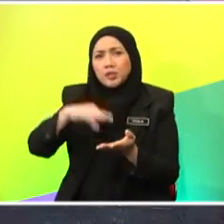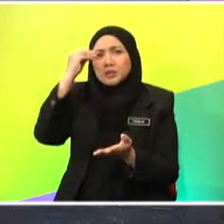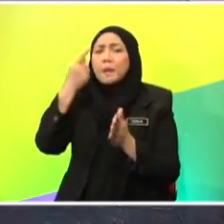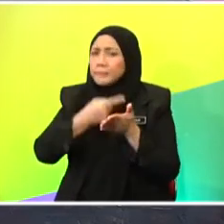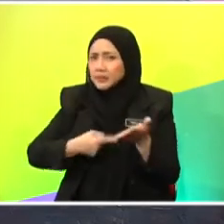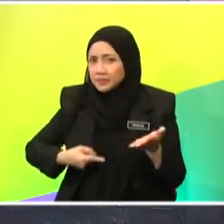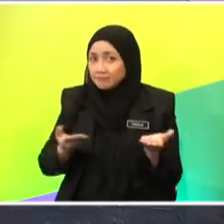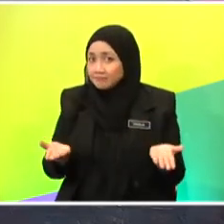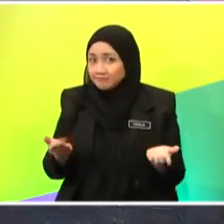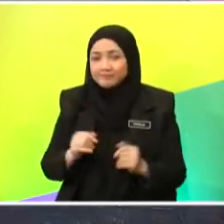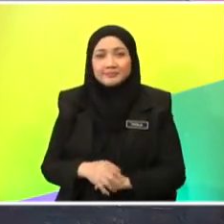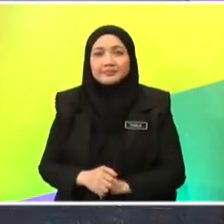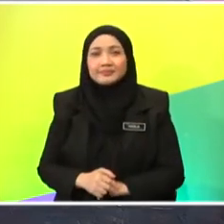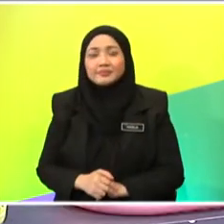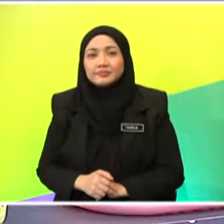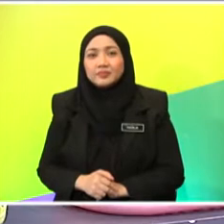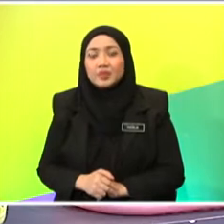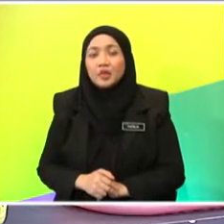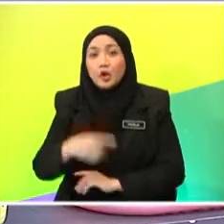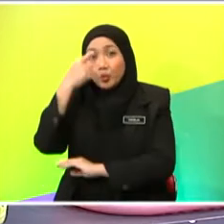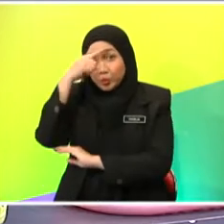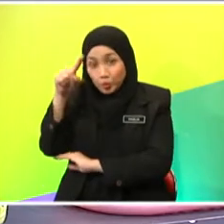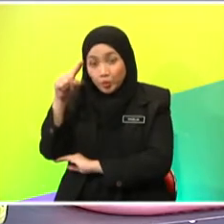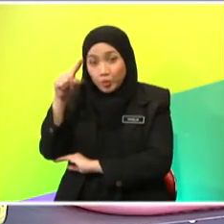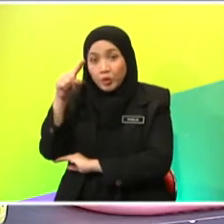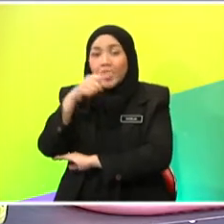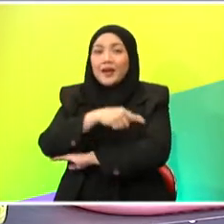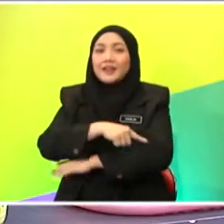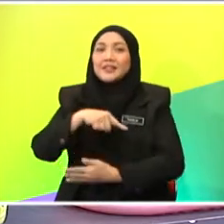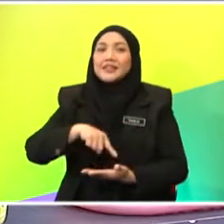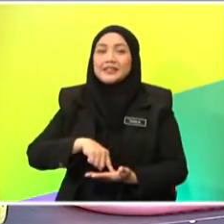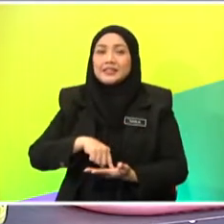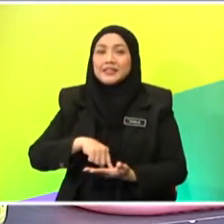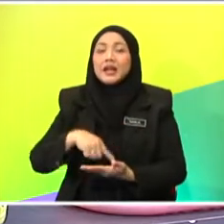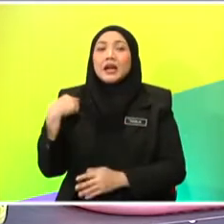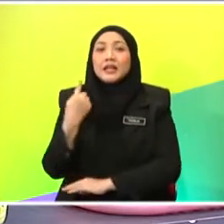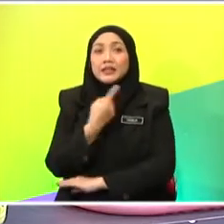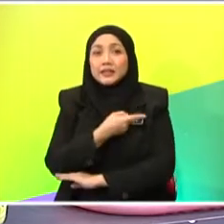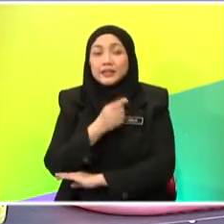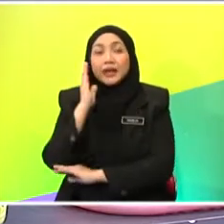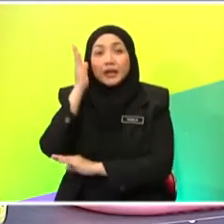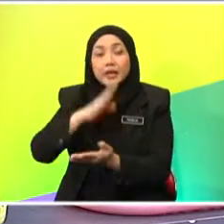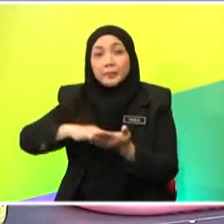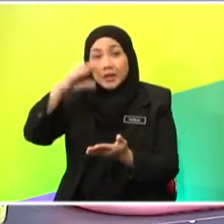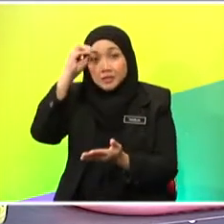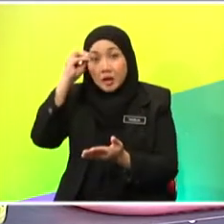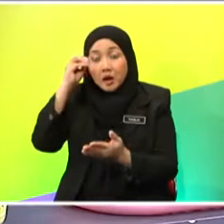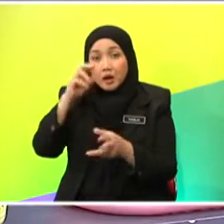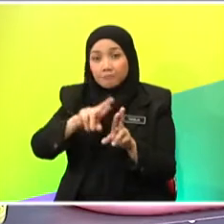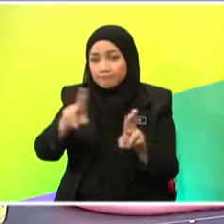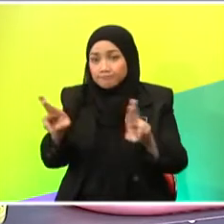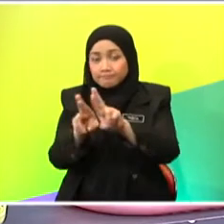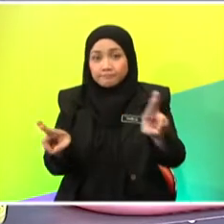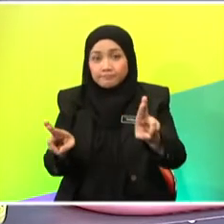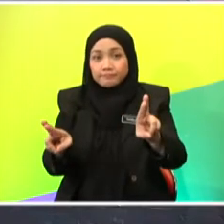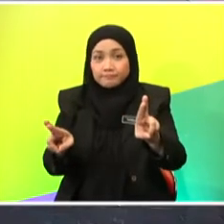Oke bye Kim untuk kali ini segmen ini kita enggak belajar padankan objek yang ada atas meja